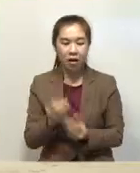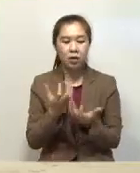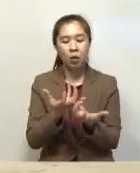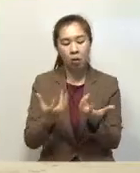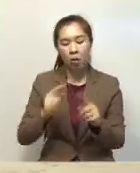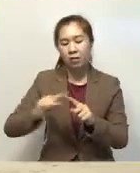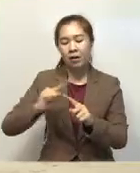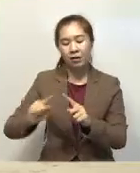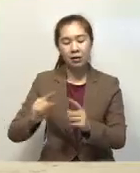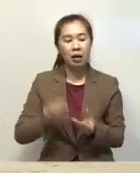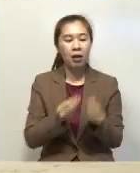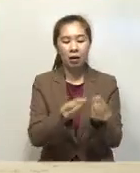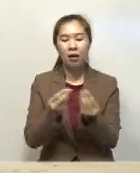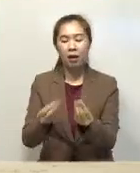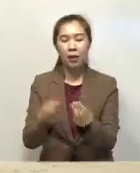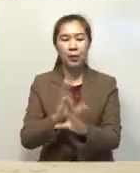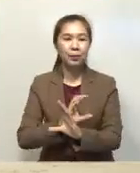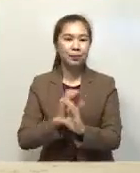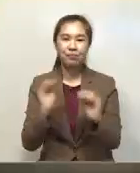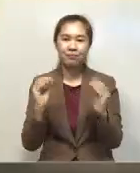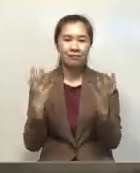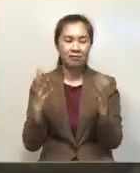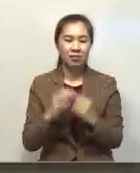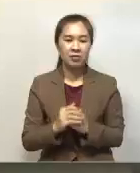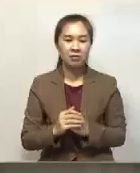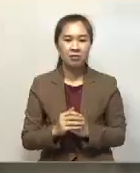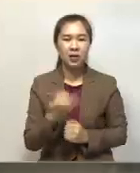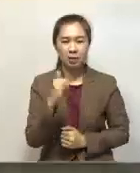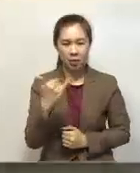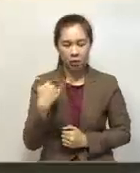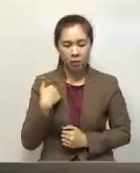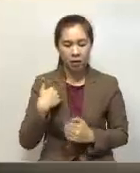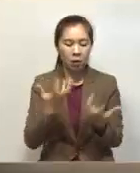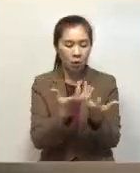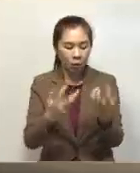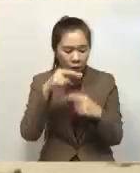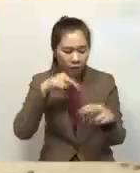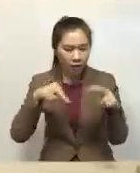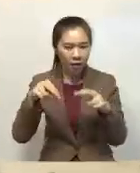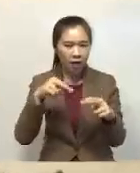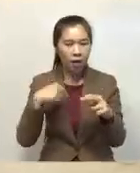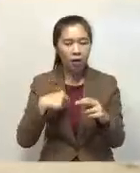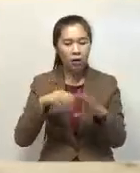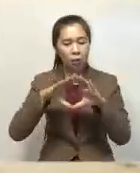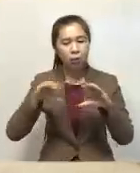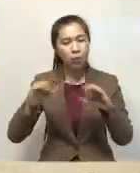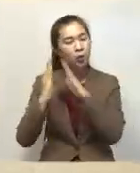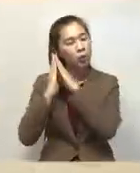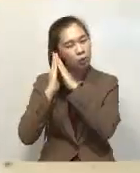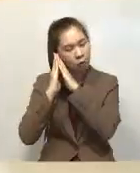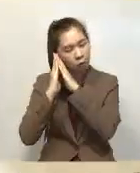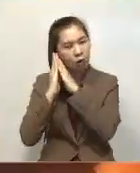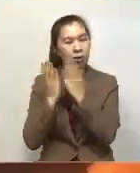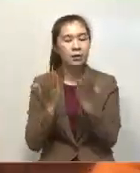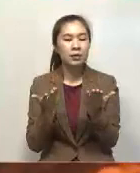ของเครื่องใช้ที่จำเป็นอย่างทั่วถึงนะคะก็ทำให้บางคนถึงกับต้องค้นหาสิ่งของไม่ว่าจะเป็นหมอนหนุนศีรษะ